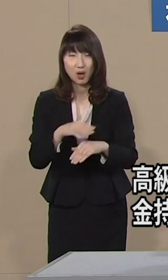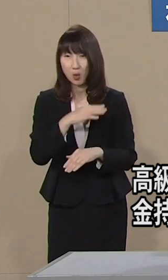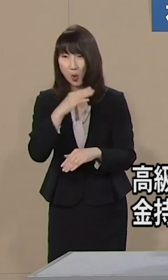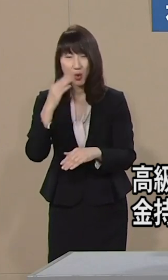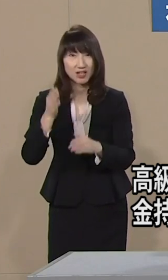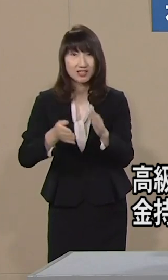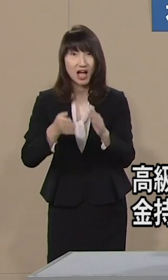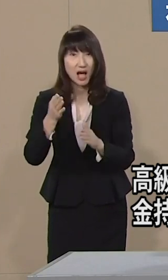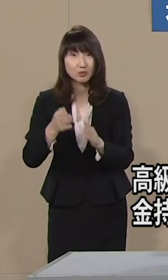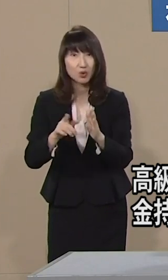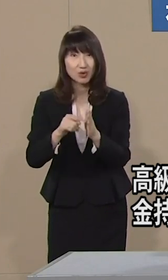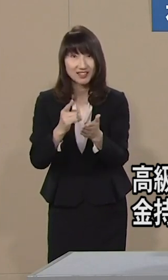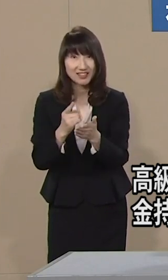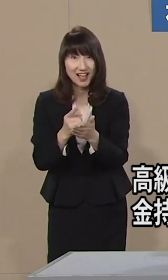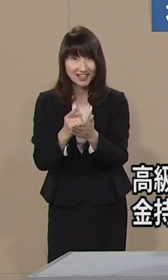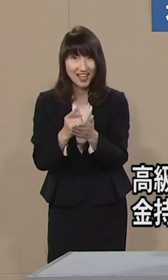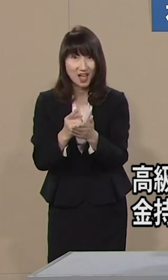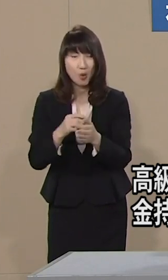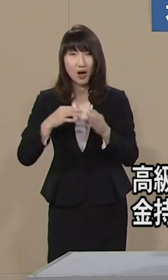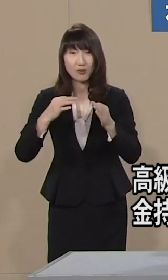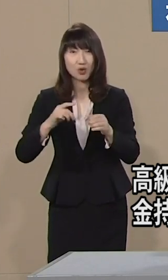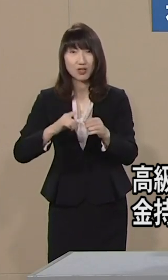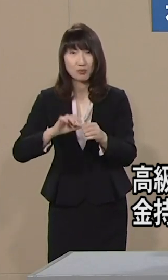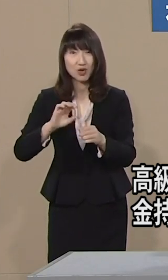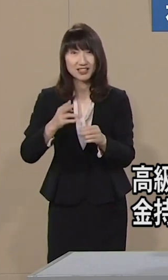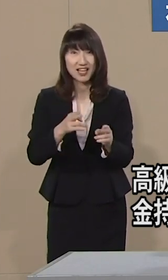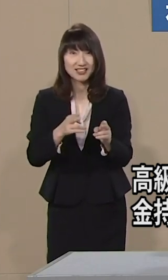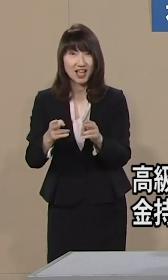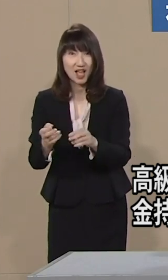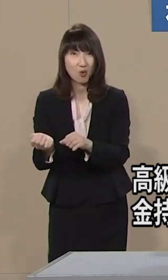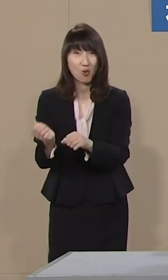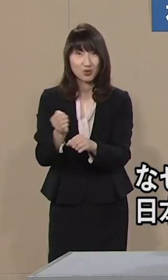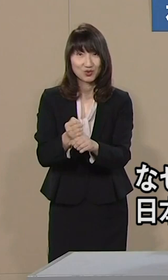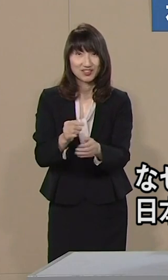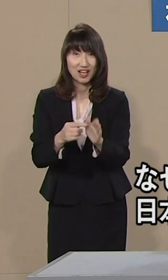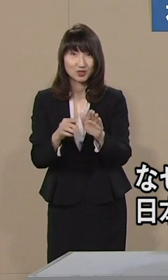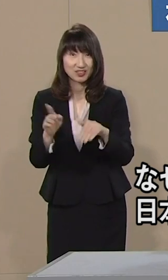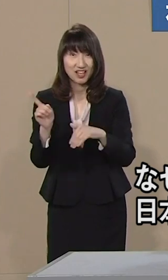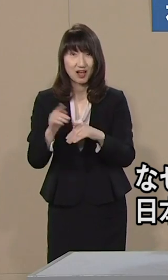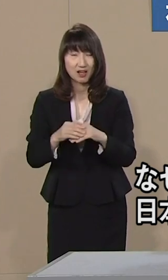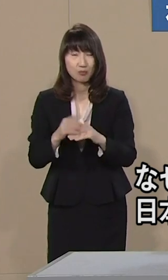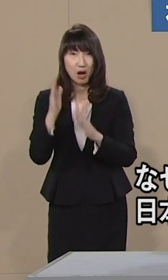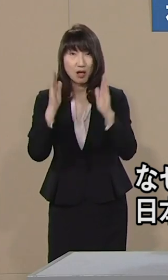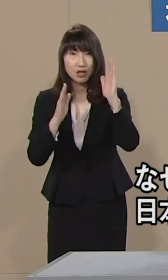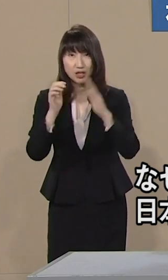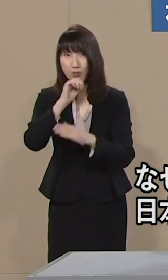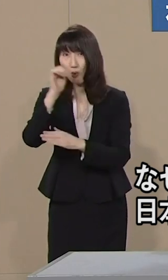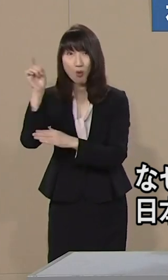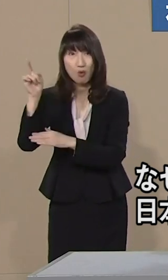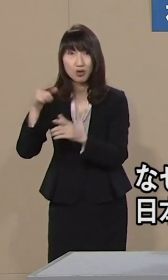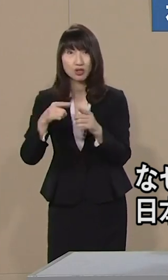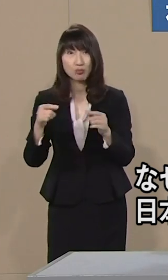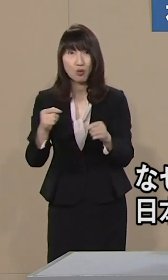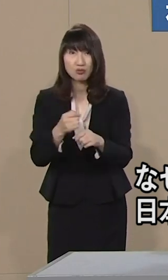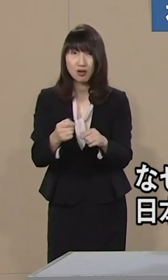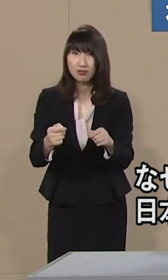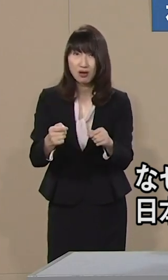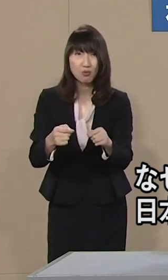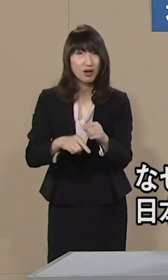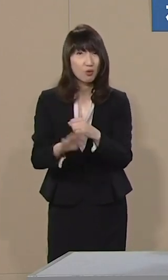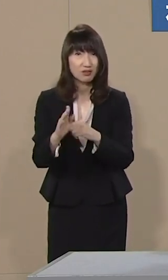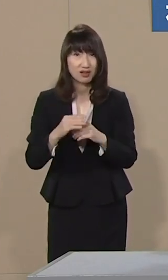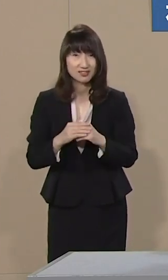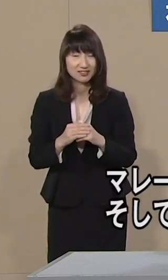サービスなどを利用するときにかかる金持ち向けの税制を復活させましたなぜマレーシアでできたことが日本にできないっていうんでしょう